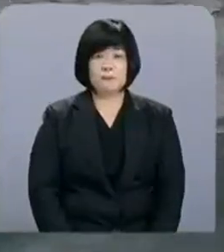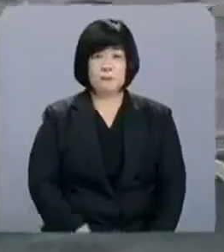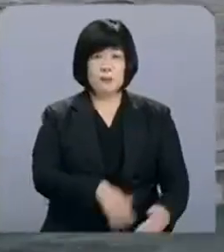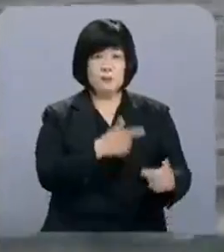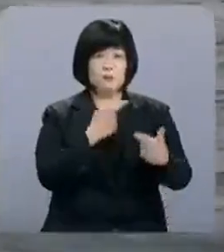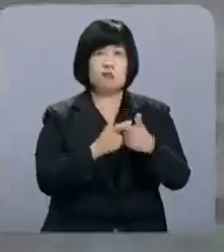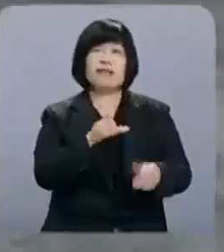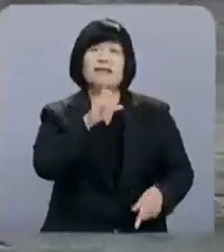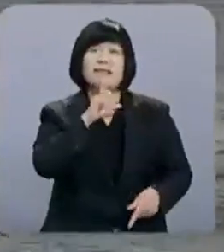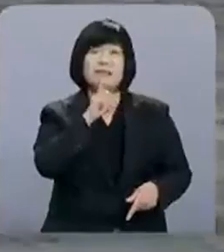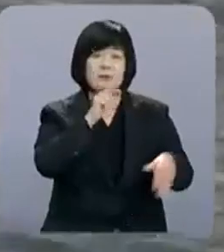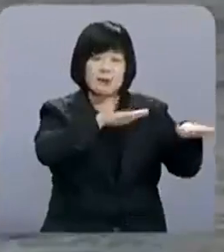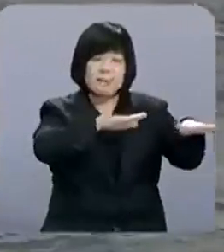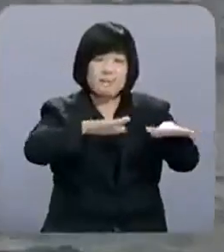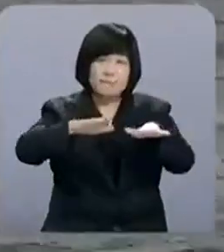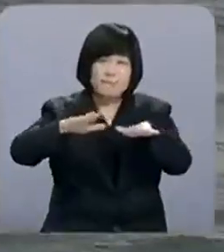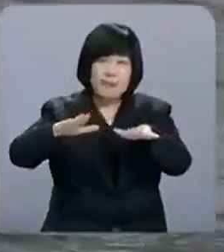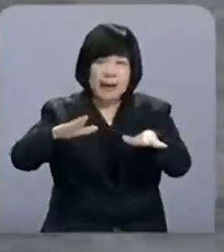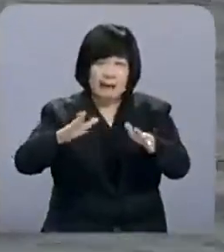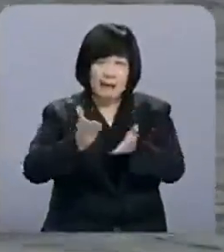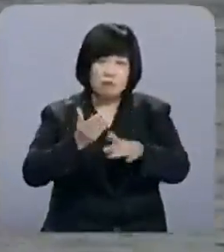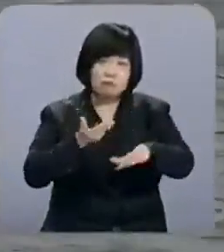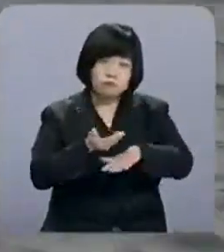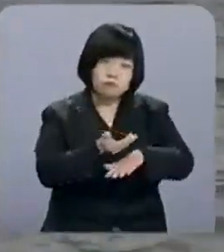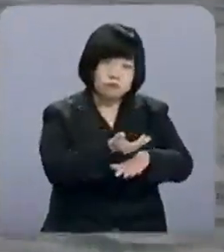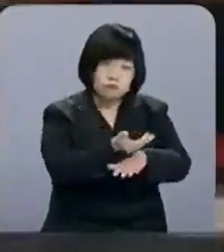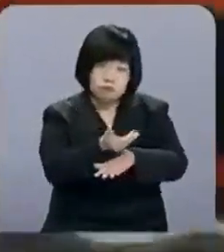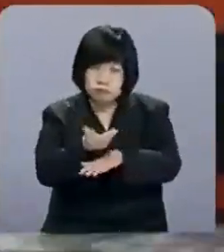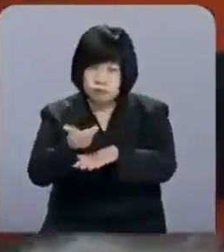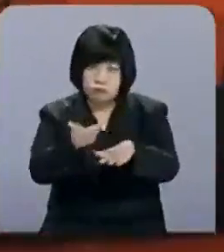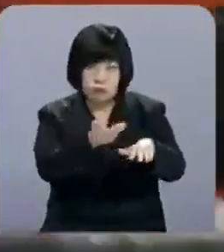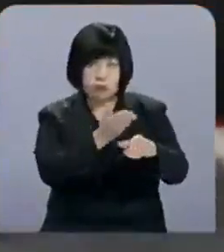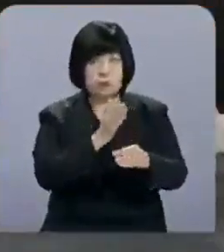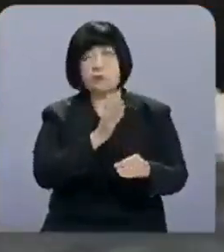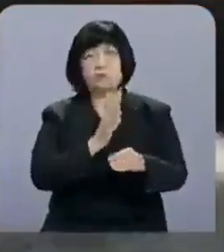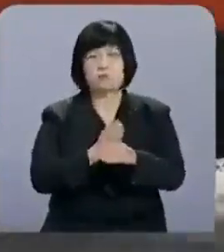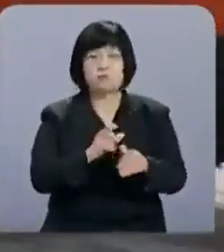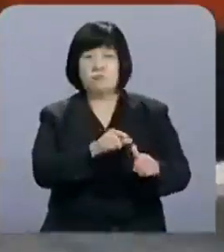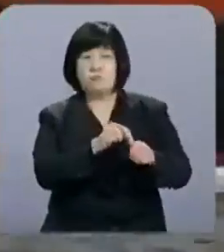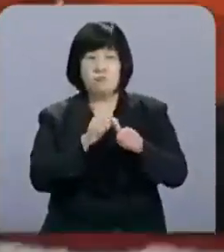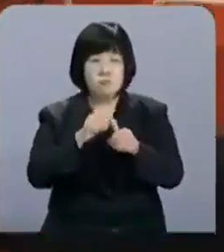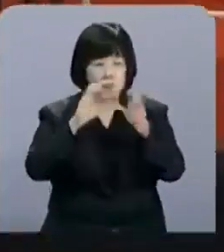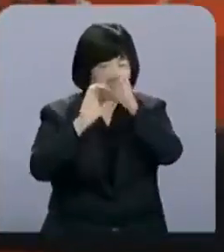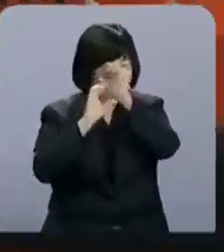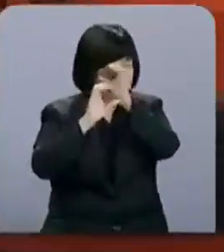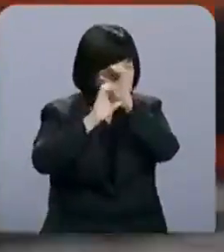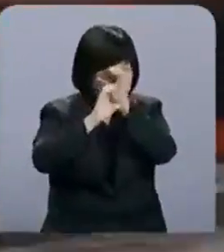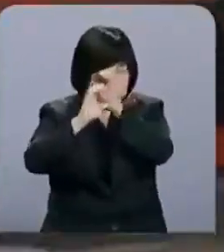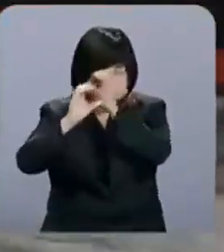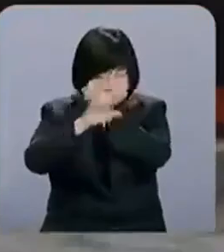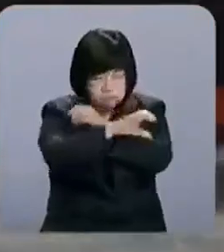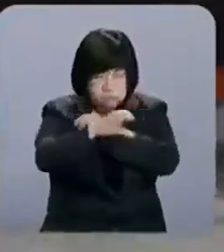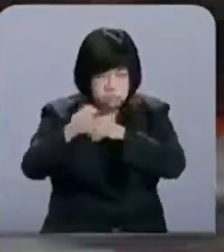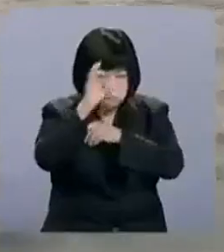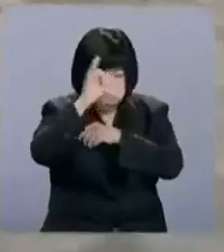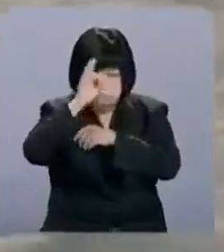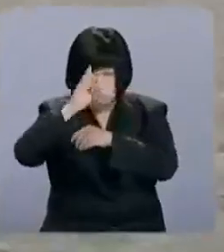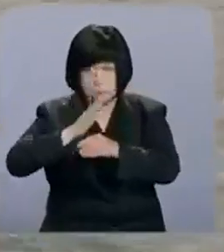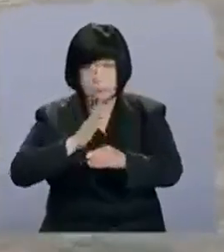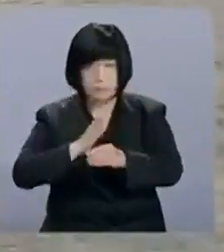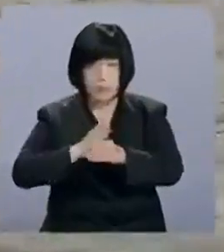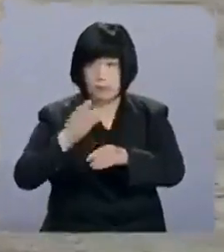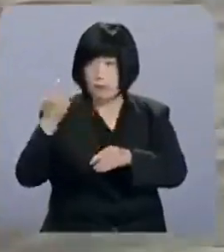부산 태종대 앞바다 에 해경 경비함정 이 분주하게 움직입니다 구조대가 망원경을 들고 바닥에 곳곳을 잡힙니다